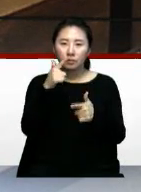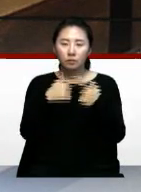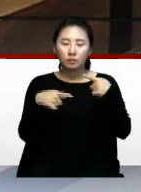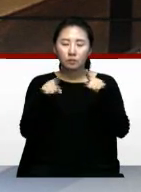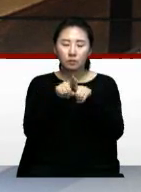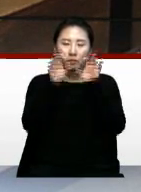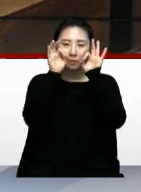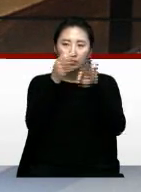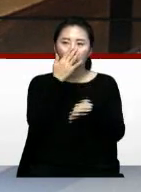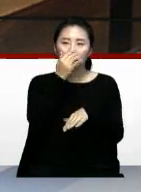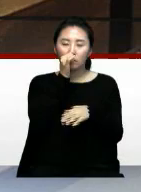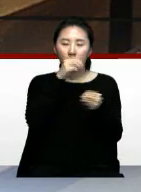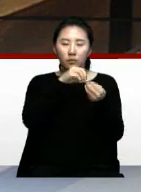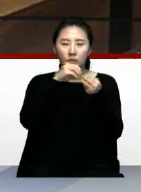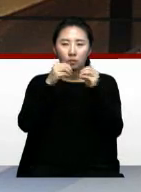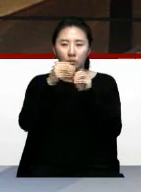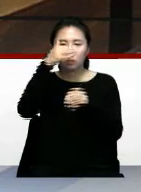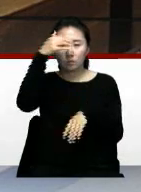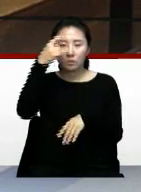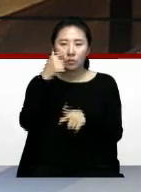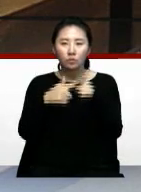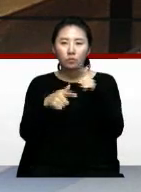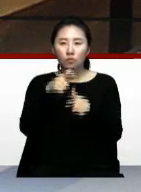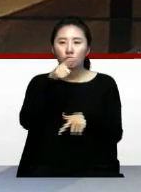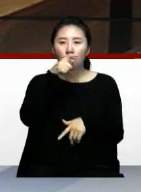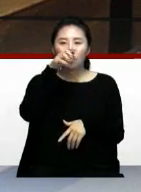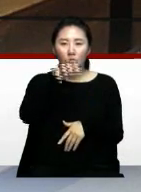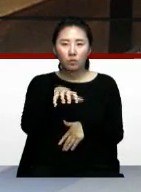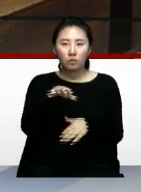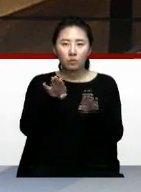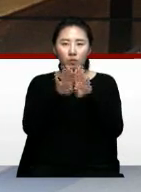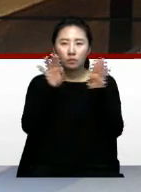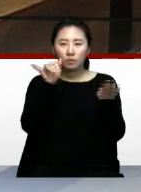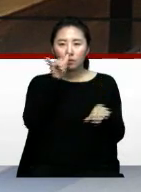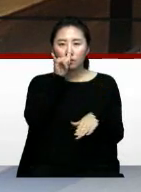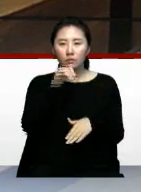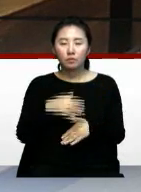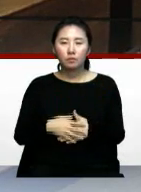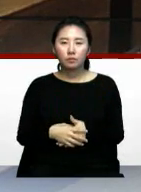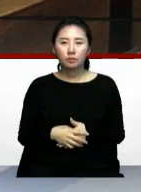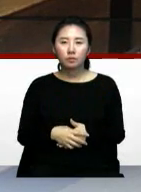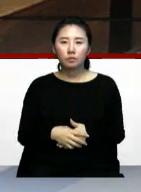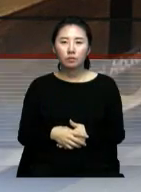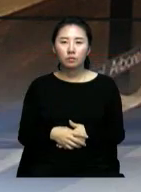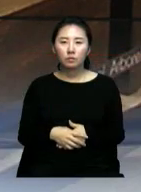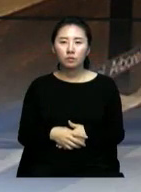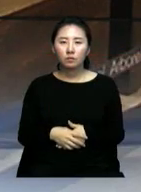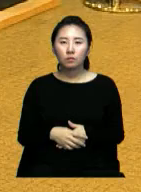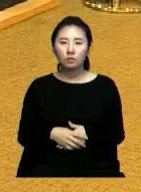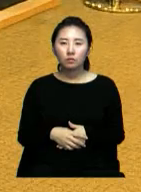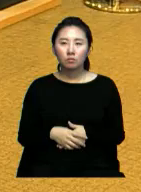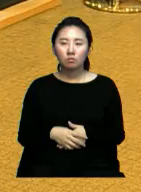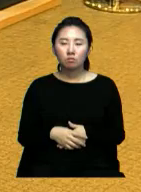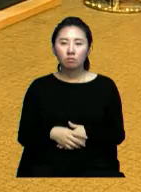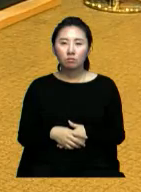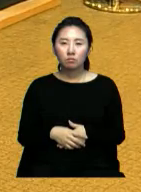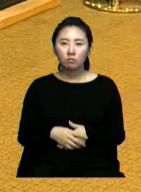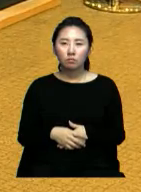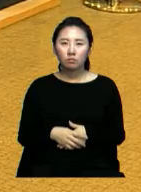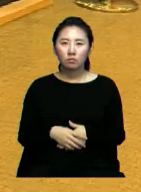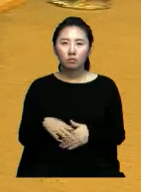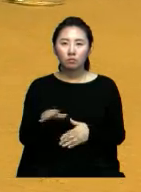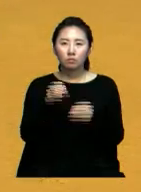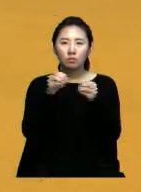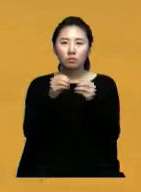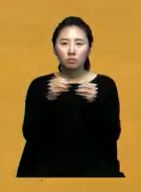감상할 수 있는 전시회가 국립수목원에서 열리고 있어 소개해드리겠습니다. 유승환 기자가 취재했습니다.